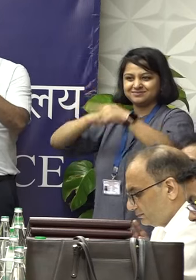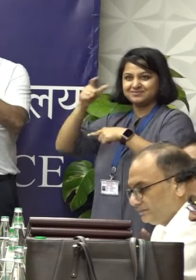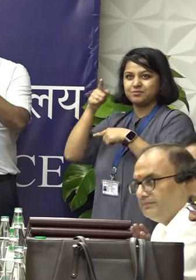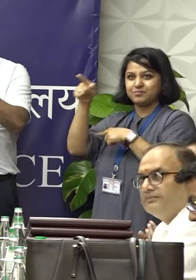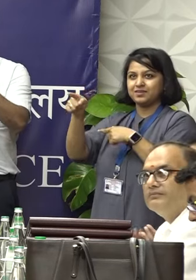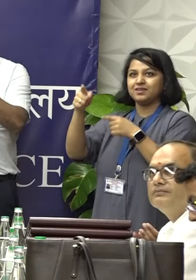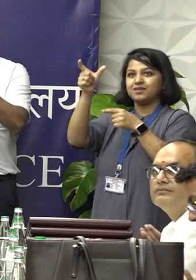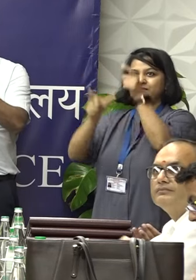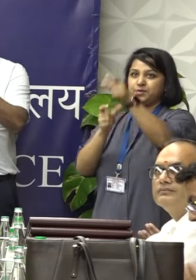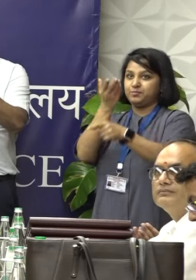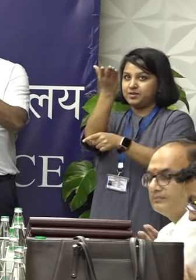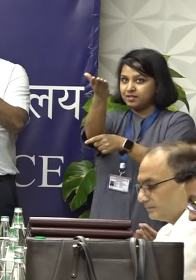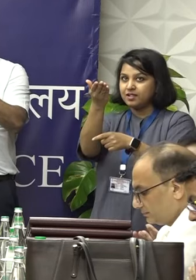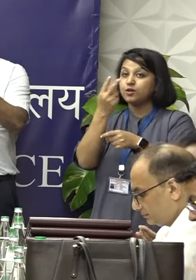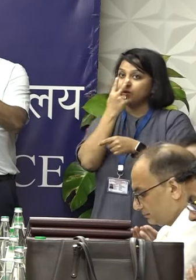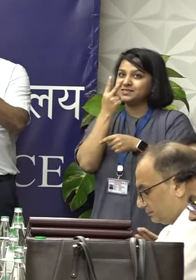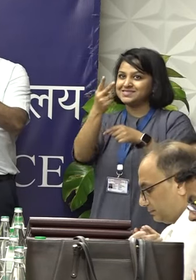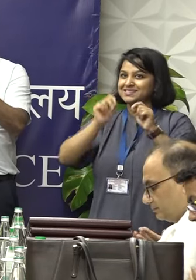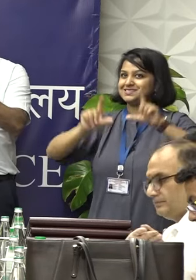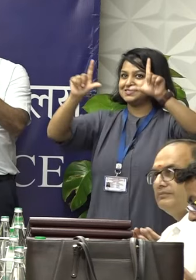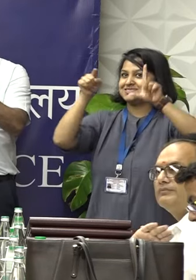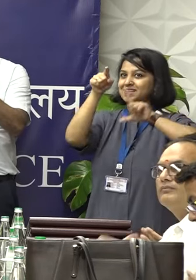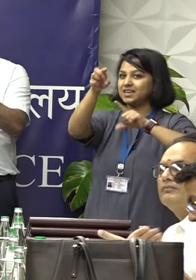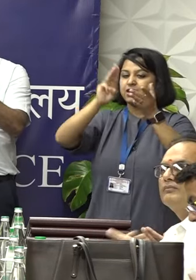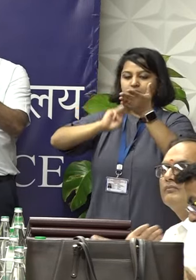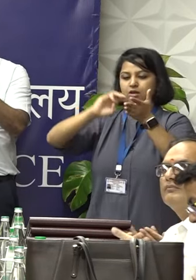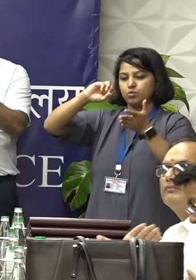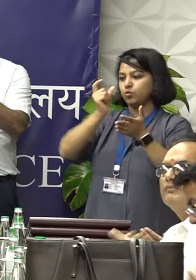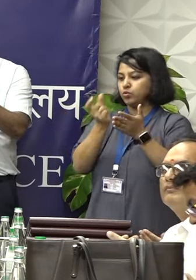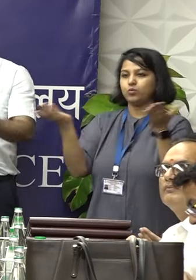पर देख पा रहे हैं एमओयू हस्ताक्षर हो गए हैं।